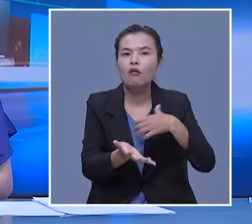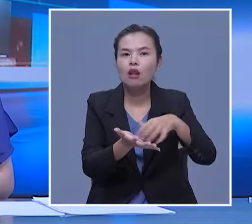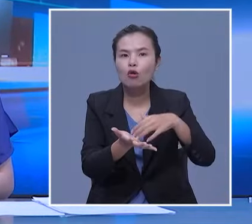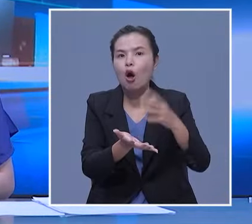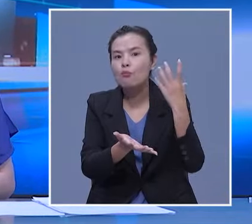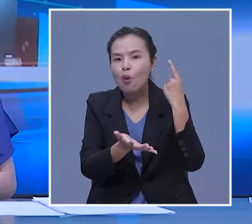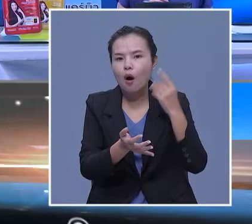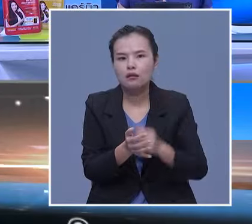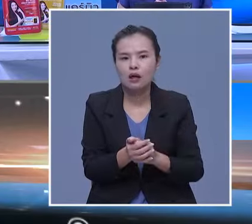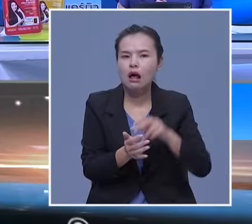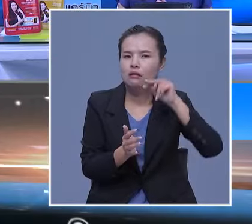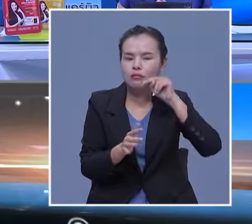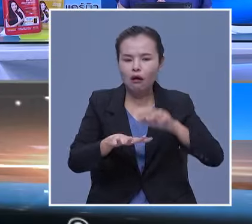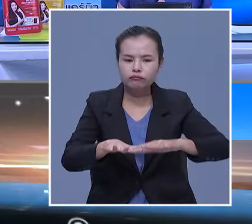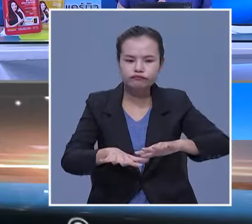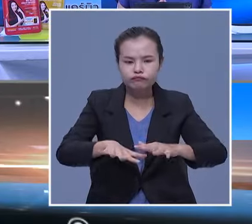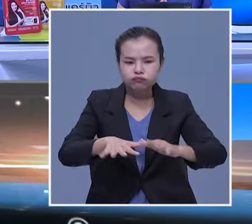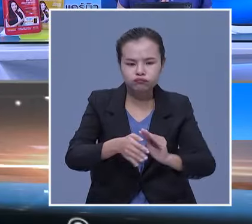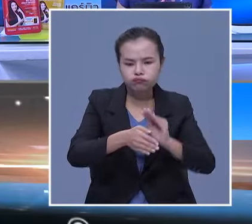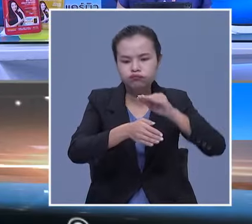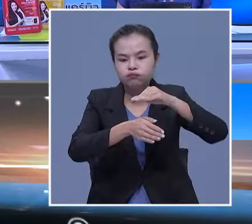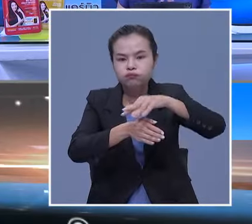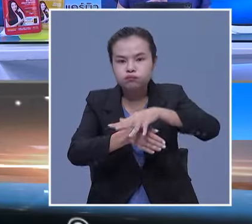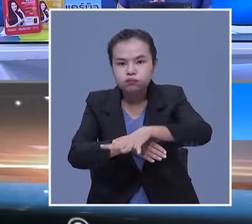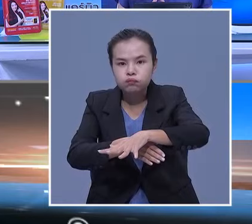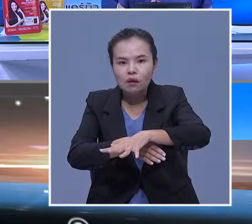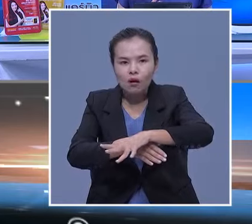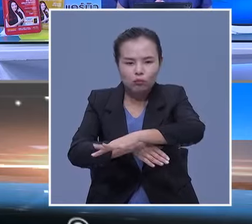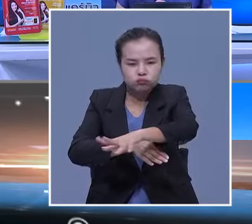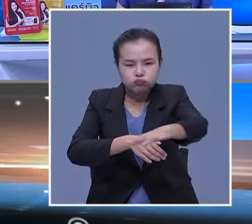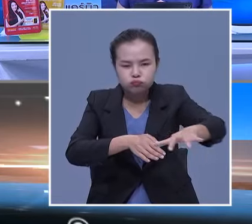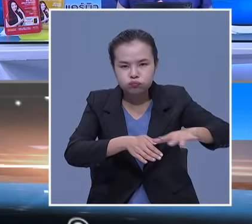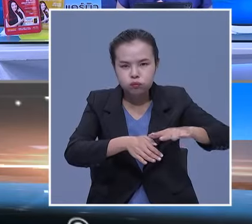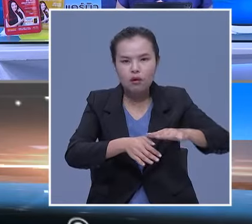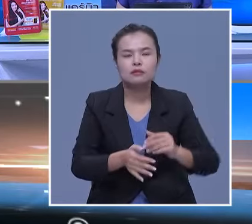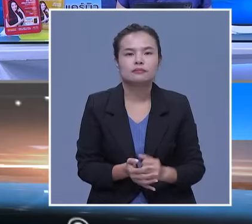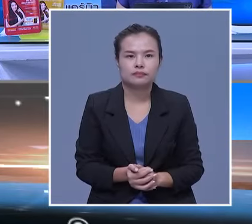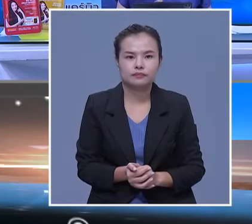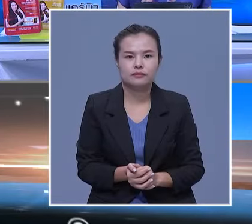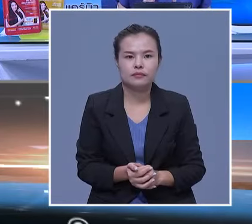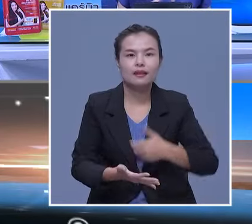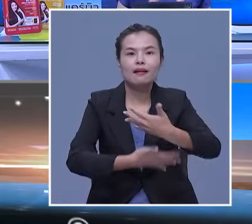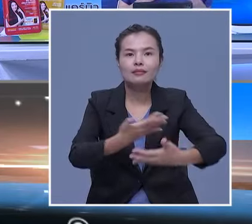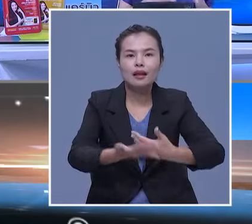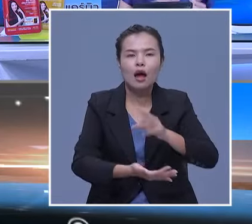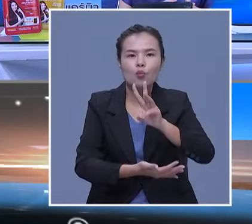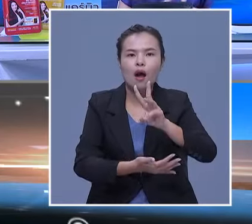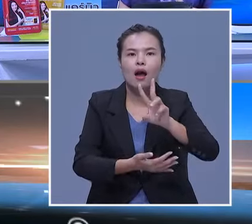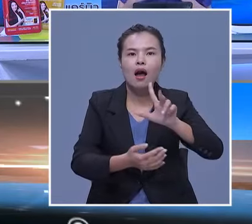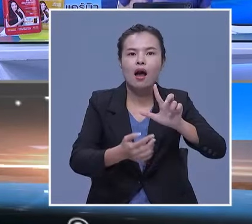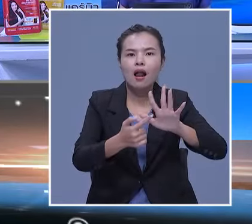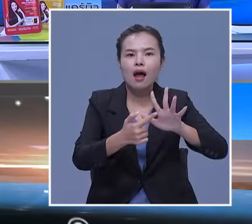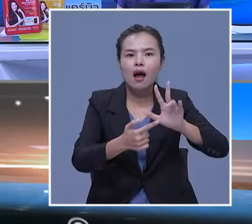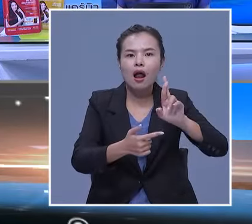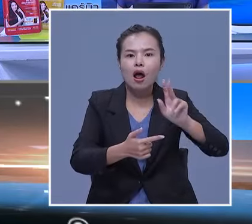สถานการณ์ว่าน้ำยังทรงๆอยู่แต่ว่าตอนนี้คือน้ำไหลเข้าท่วมในหลายพื้นที่คือตลาดว่าโรถเองก็ถือว่าเป็นตลาด